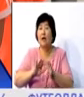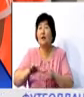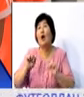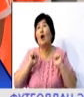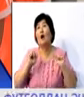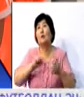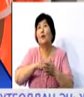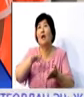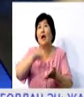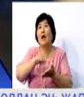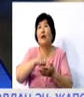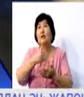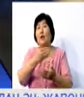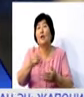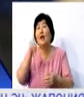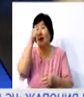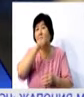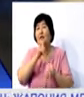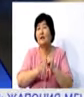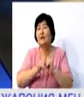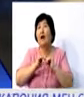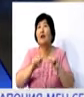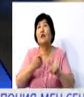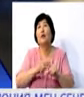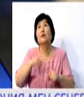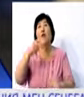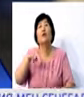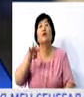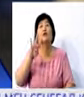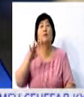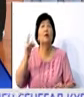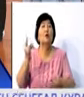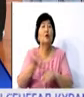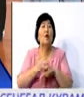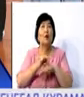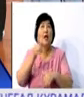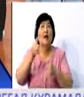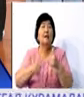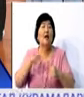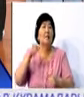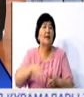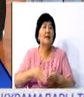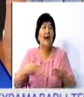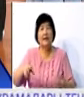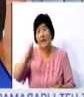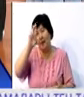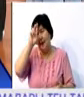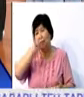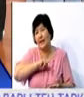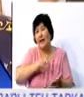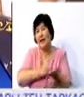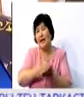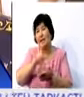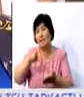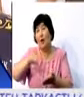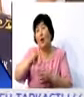жұмсауға асыққан қатысушылар қатары жылдан жылға артып келеді. Осымен 24-ші мәрте ұйымдастырылып отырған сайысқа мыңнан аса мемлекеттік қызметші қатысуда.